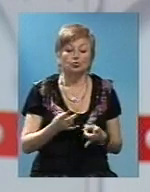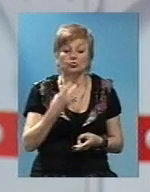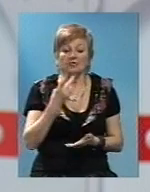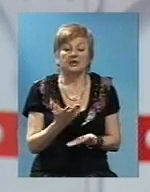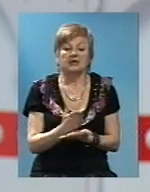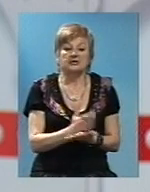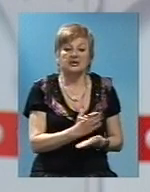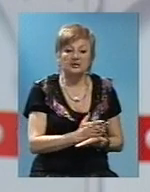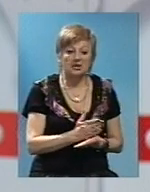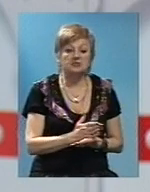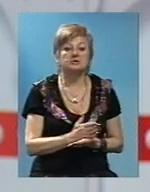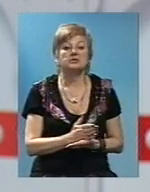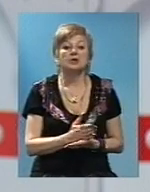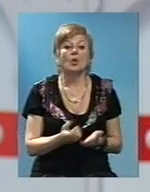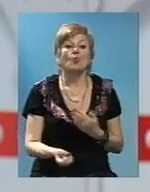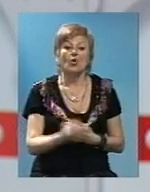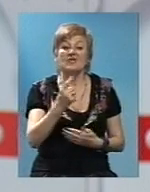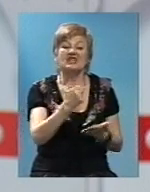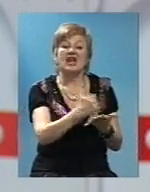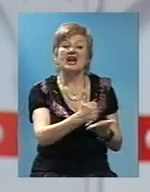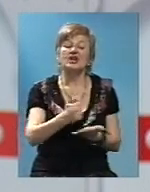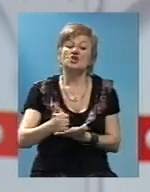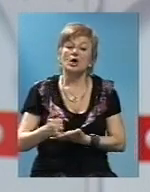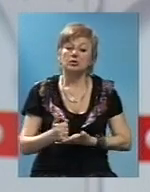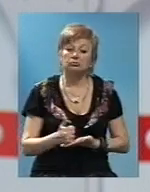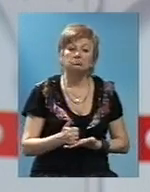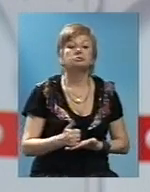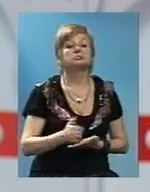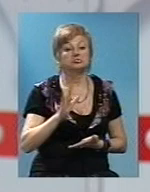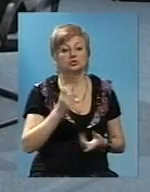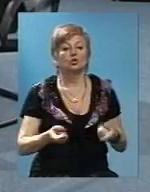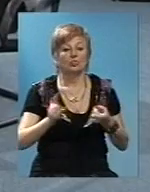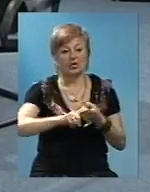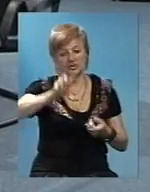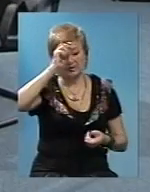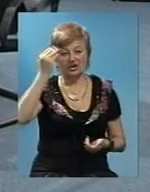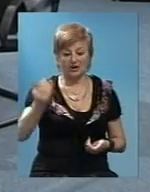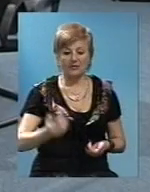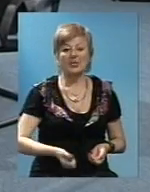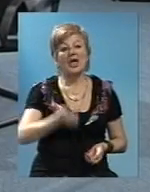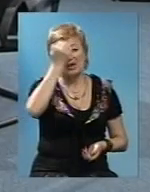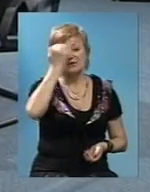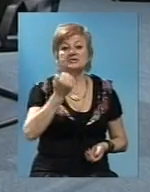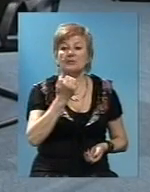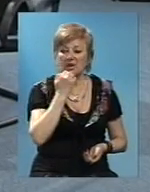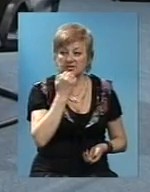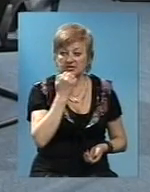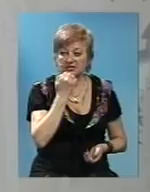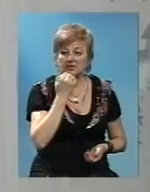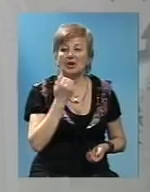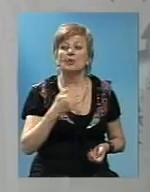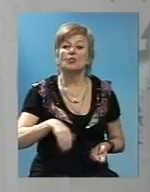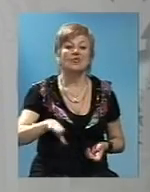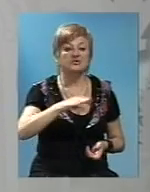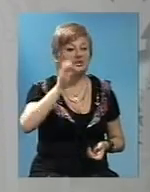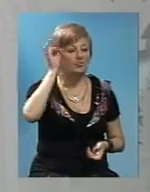проявилася, коли вже з'явилися якісь лідери в цьому процесі, тоді вже підключається і держава. Дякую вам, пане Миколо. Дякую, Настя.